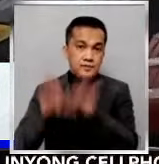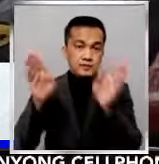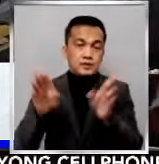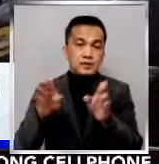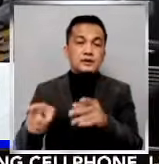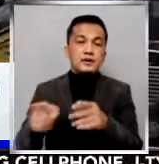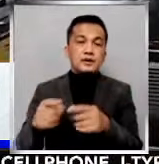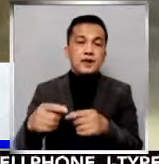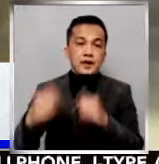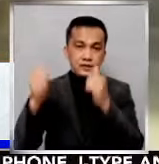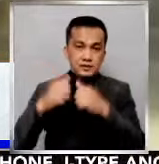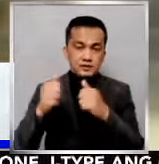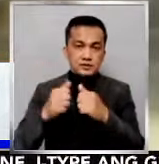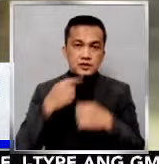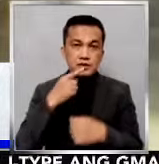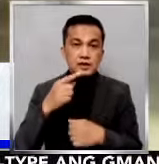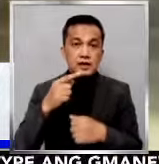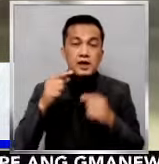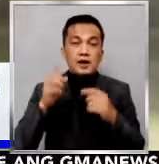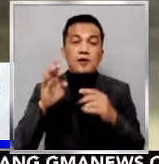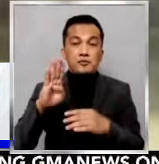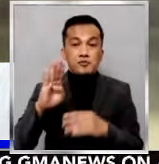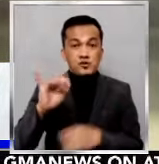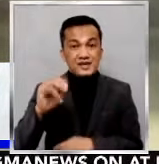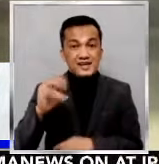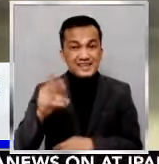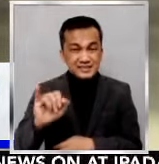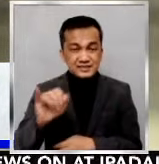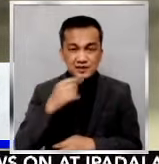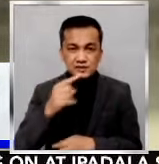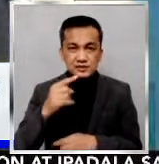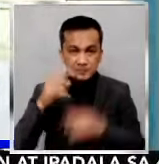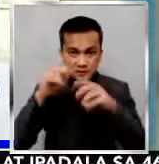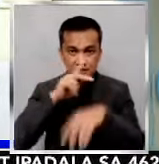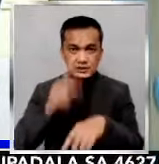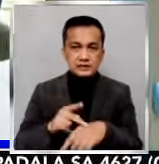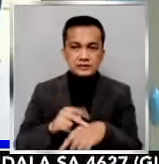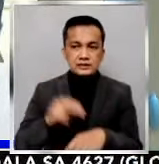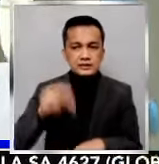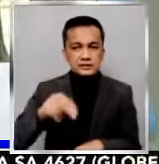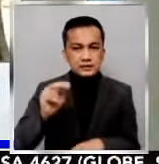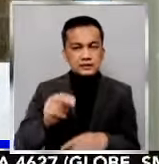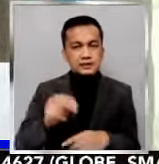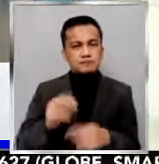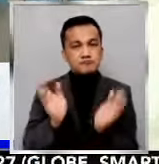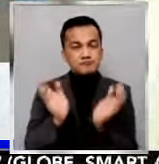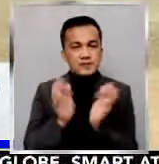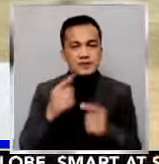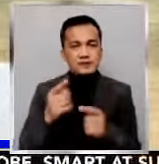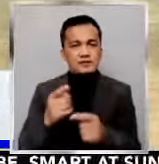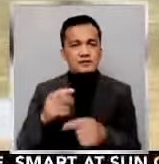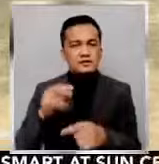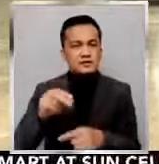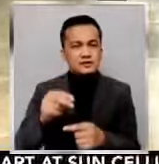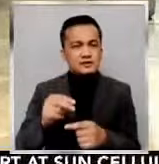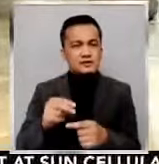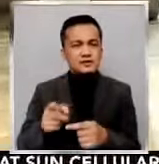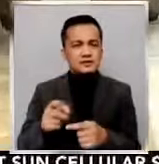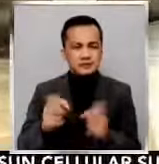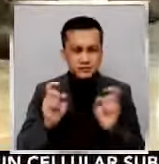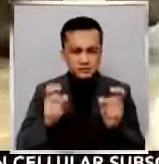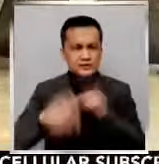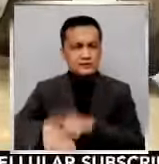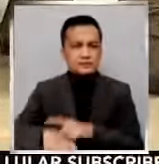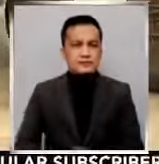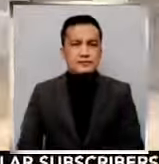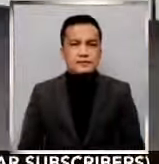sa Pilipinas na kailangan nila ng mga Pinoy healthcare workers sa lalong madaling panahon. JP Soriano, nakatutok